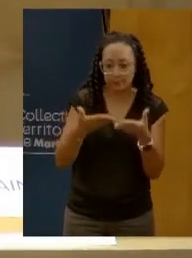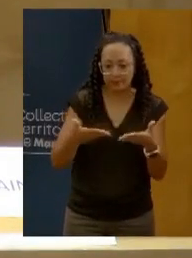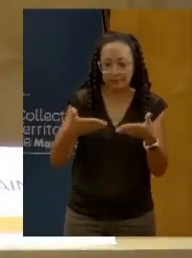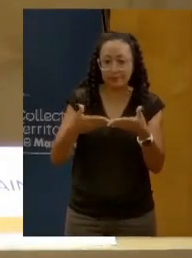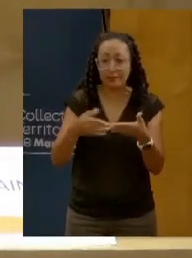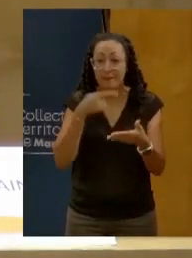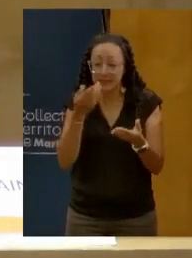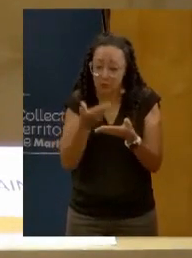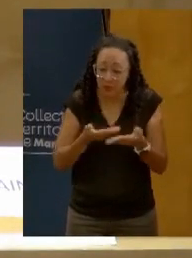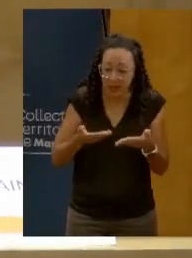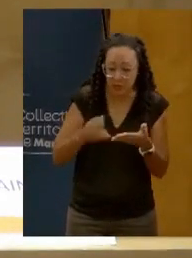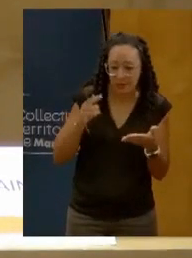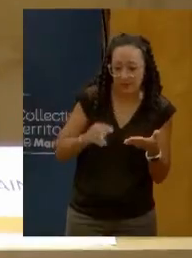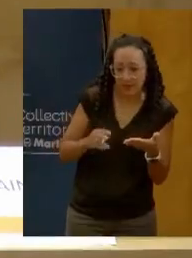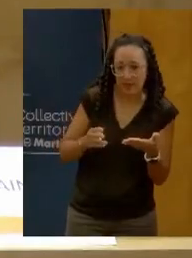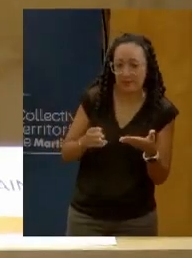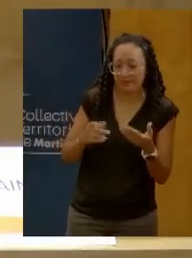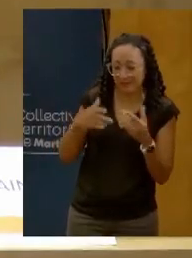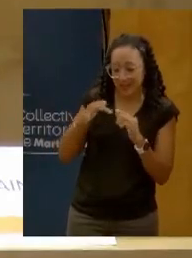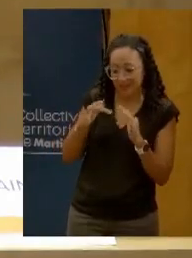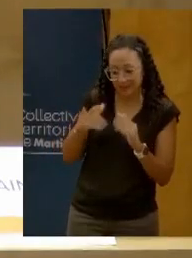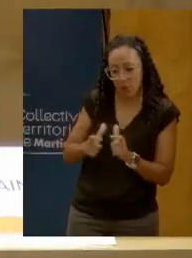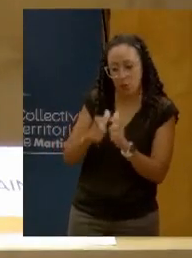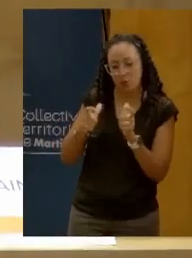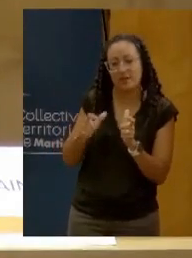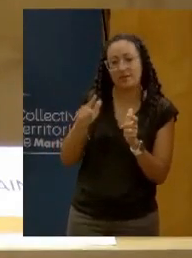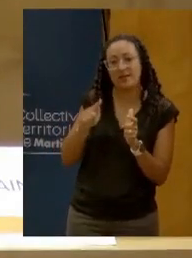situation actuelle de l'usine du Galion.